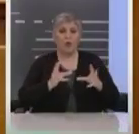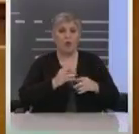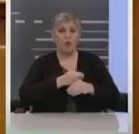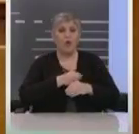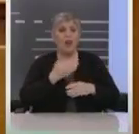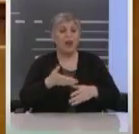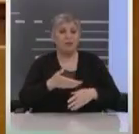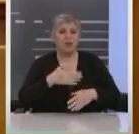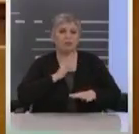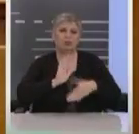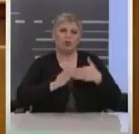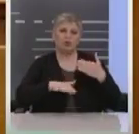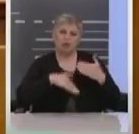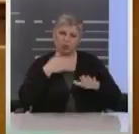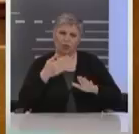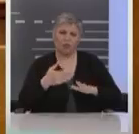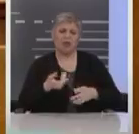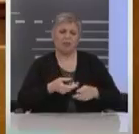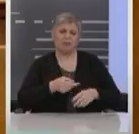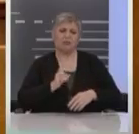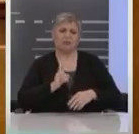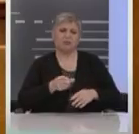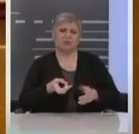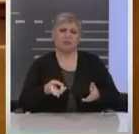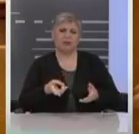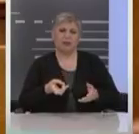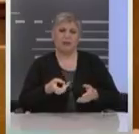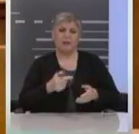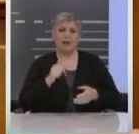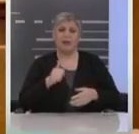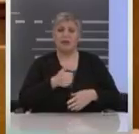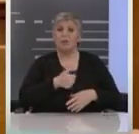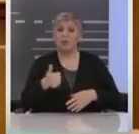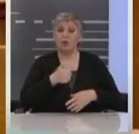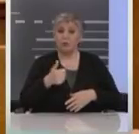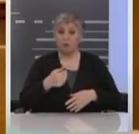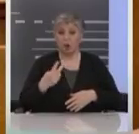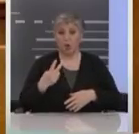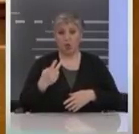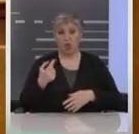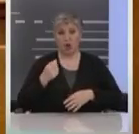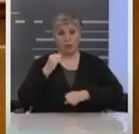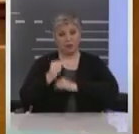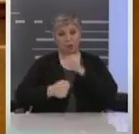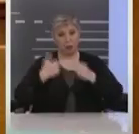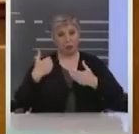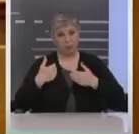όλα αυτά τα κακώς κείμενα συνέβησαν τα 2,5 τελευταία χρόνια που κυβερνάει ο ΣΥΡΙΖΑ.